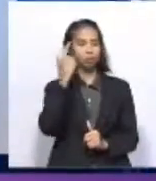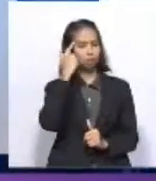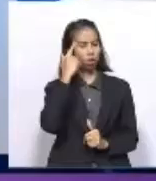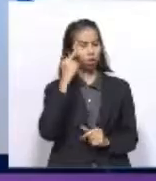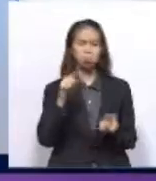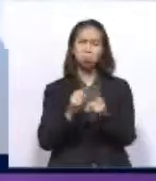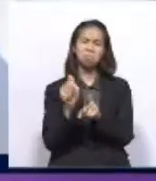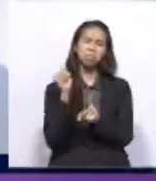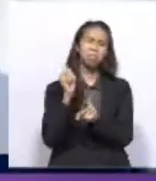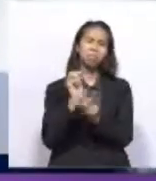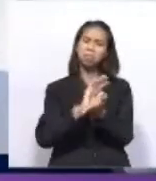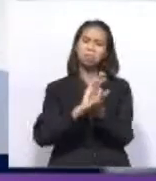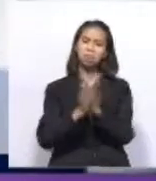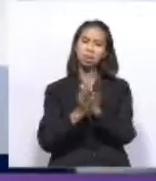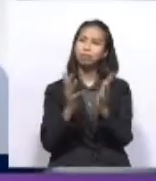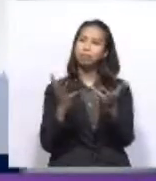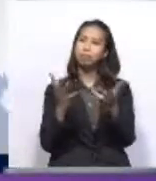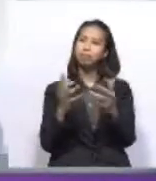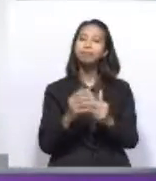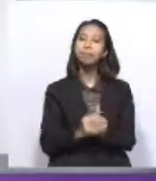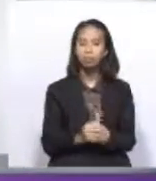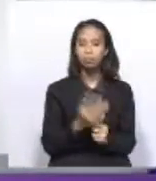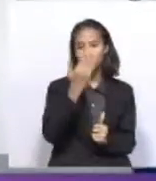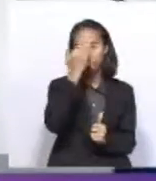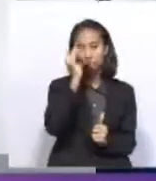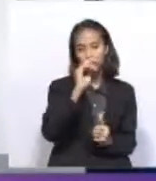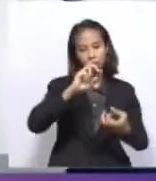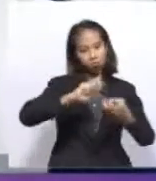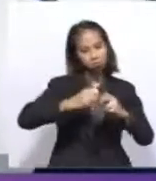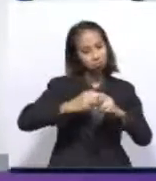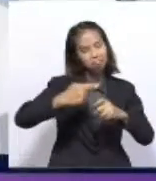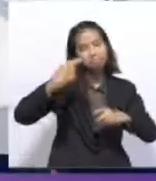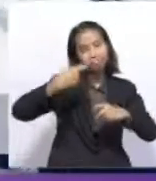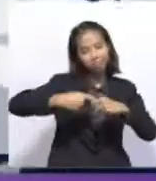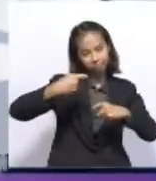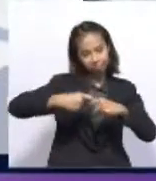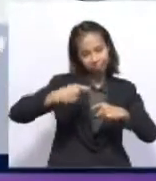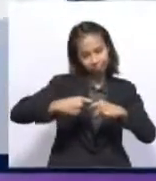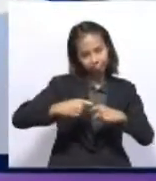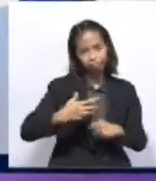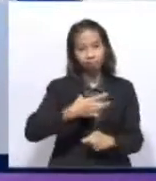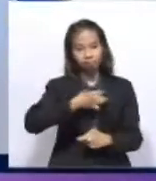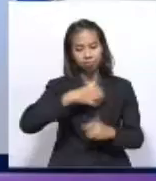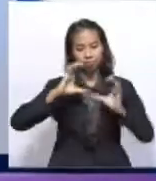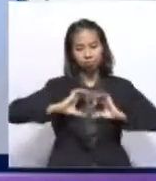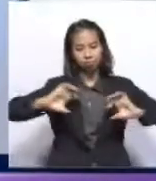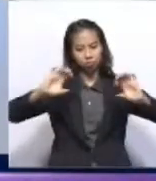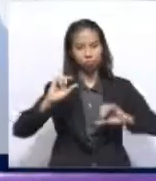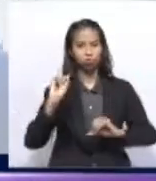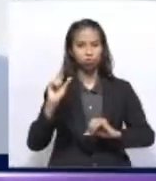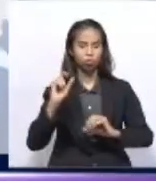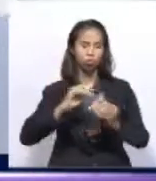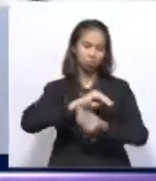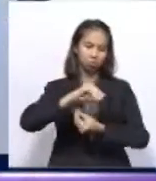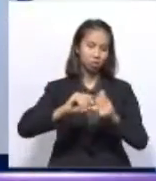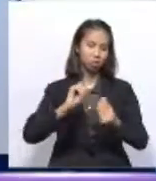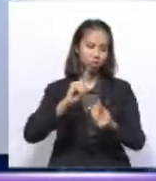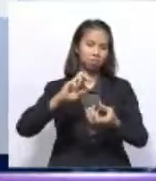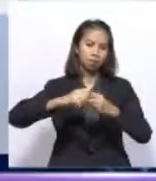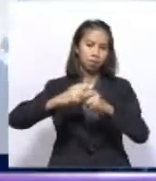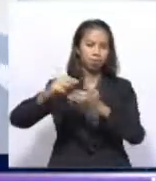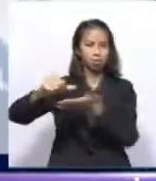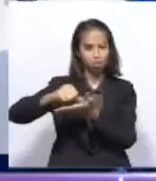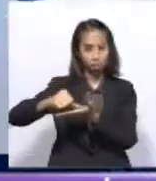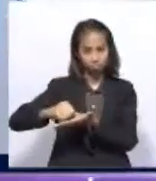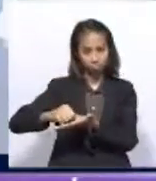ายังเหมือนเดิมนะครับไม่น่าจะมีอะไรเปลี่ยนแปลงเพราะว่าปัญหานั้นแก้ไขได้ยากและอยากให้รัฐบาลเร่งแก้ปัญหาเศรษฐกิจมากกว่านี้